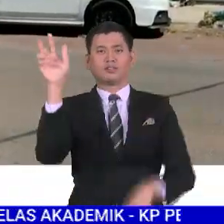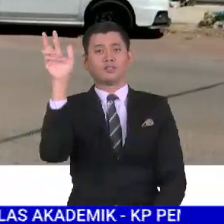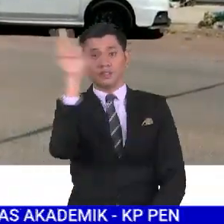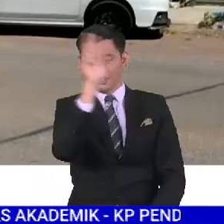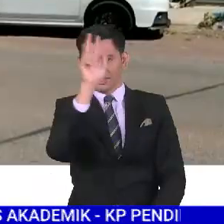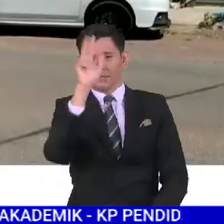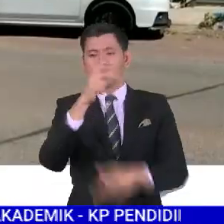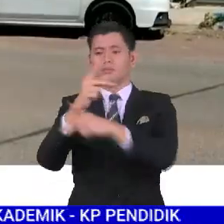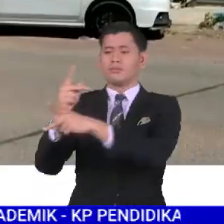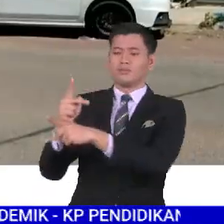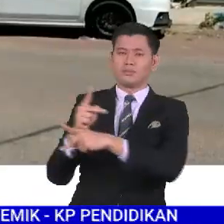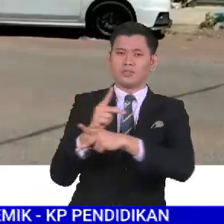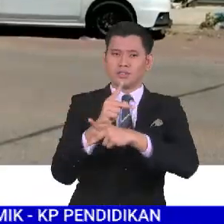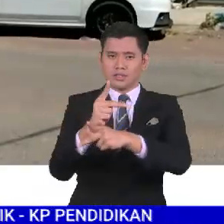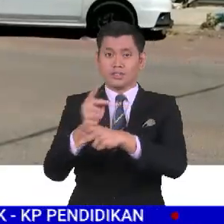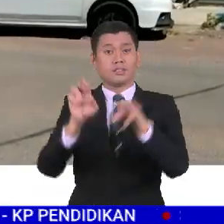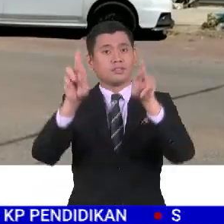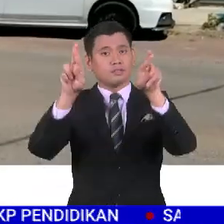rakyat.